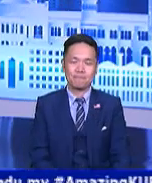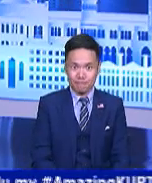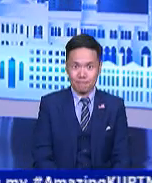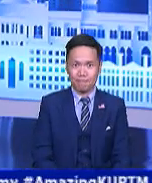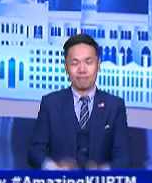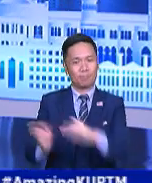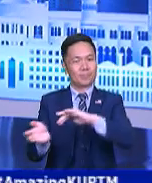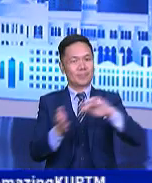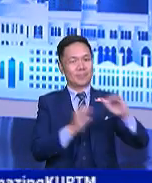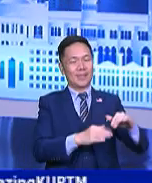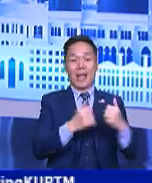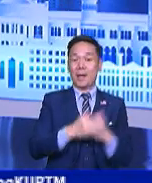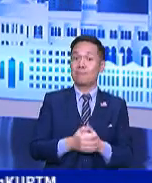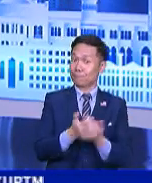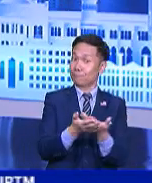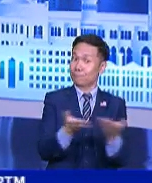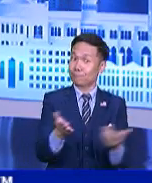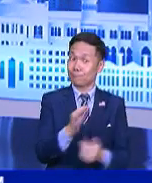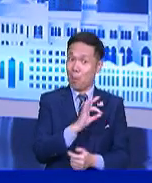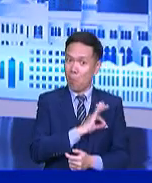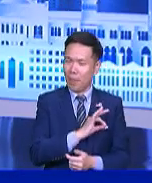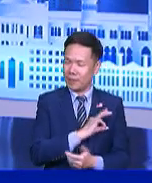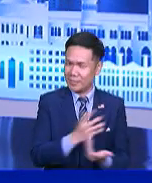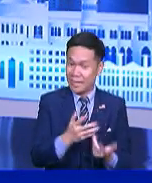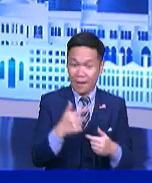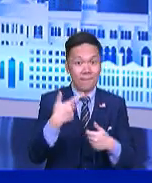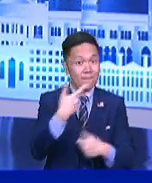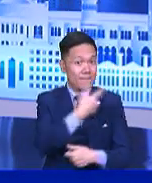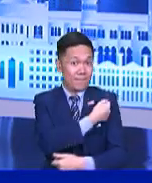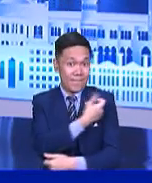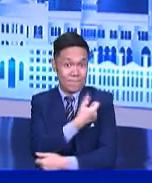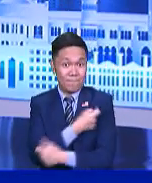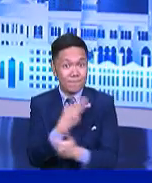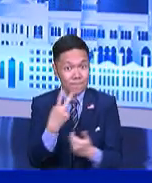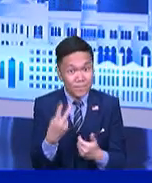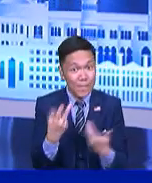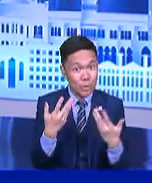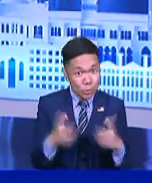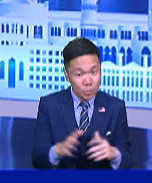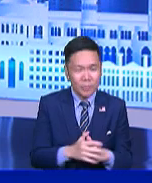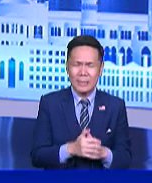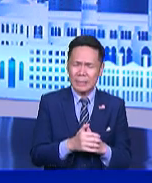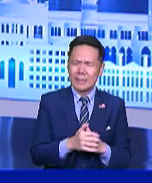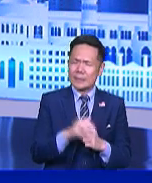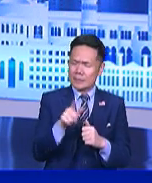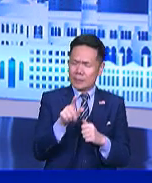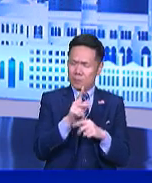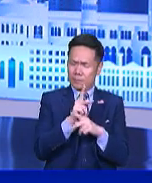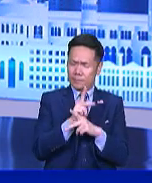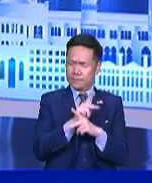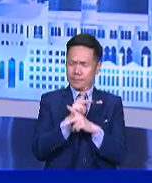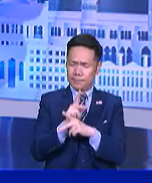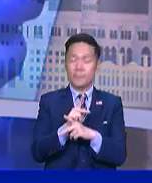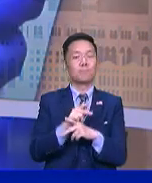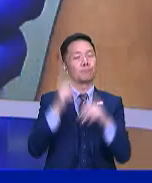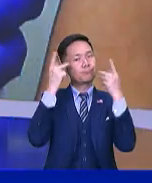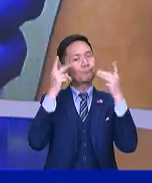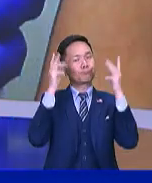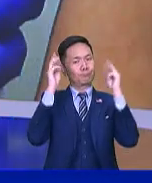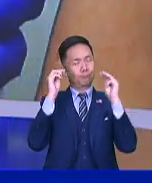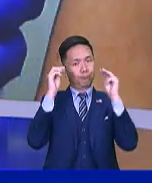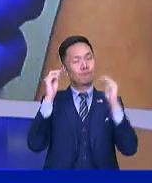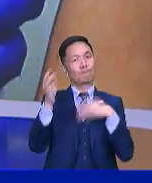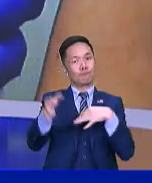baik keputusan memberi kemudahan kepada individu yang menerima dua dos vaksinasi lengkap dibuat dengan sangat berhati-hati Perdana Menteri berkata